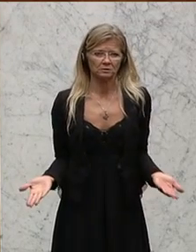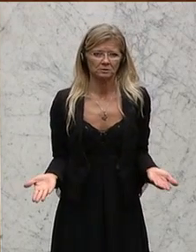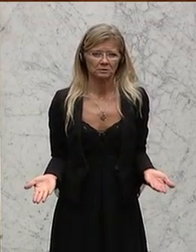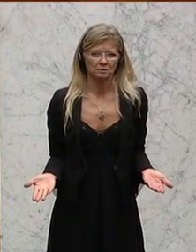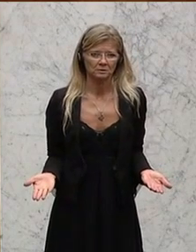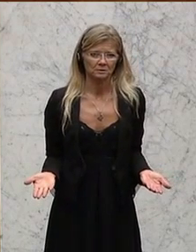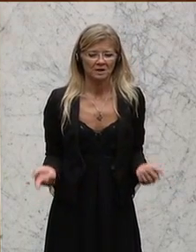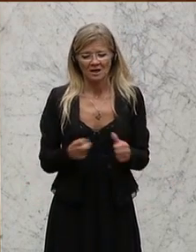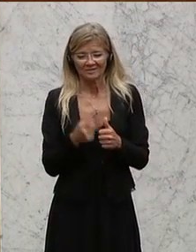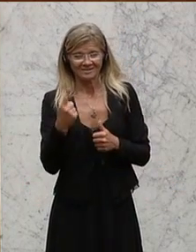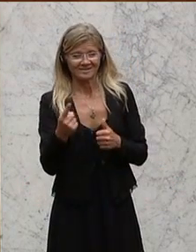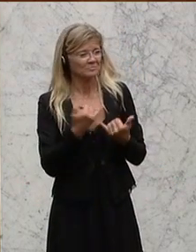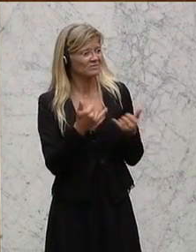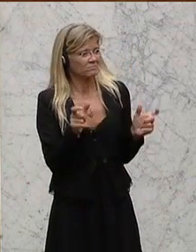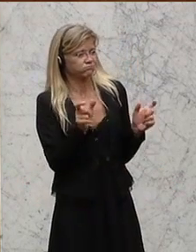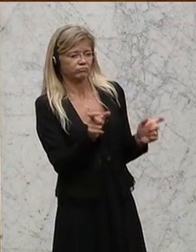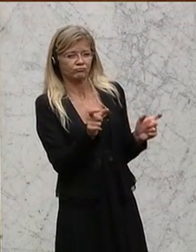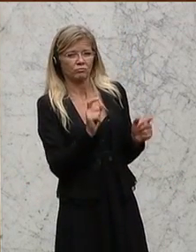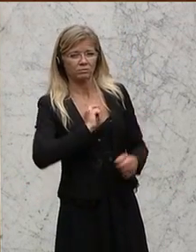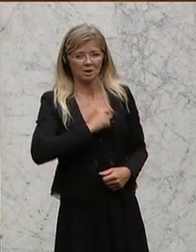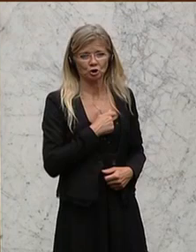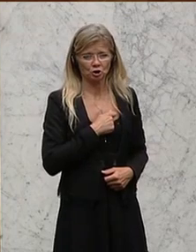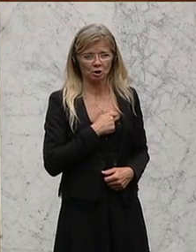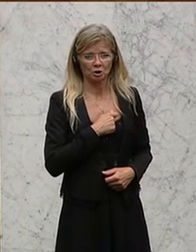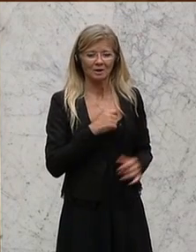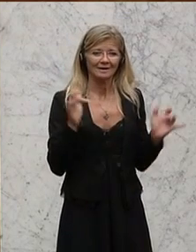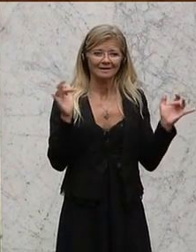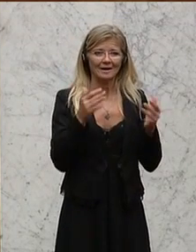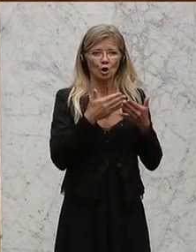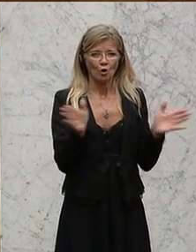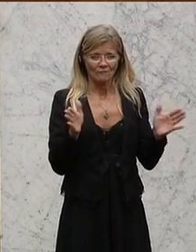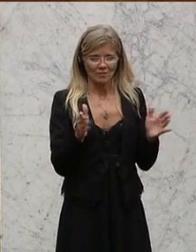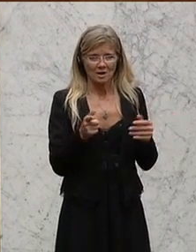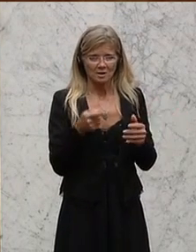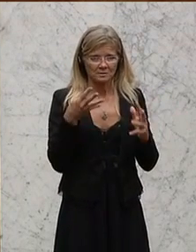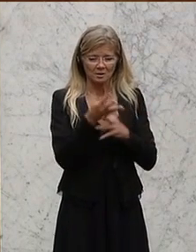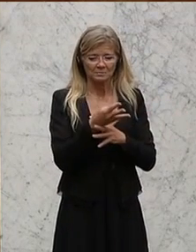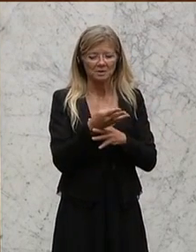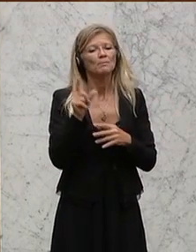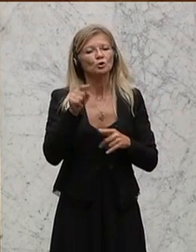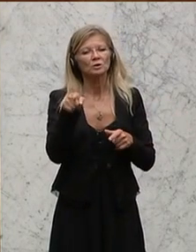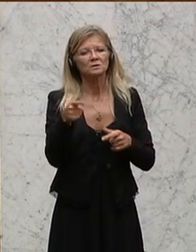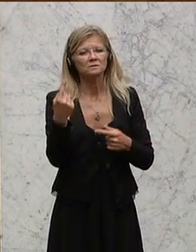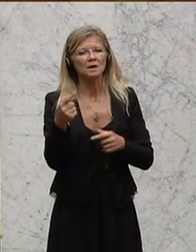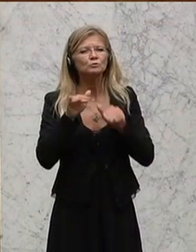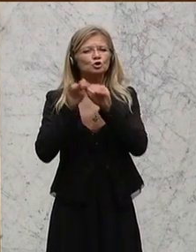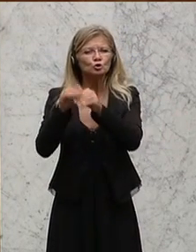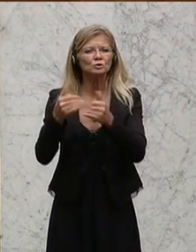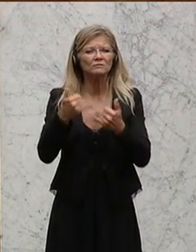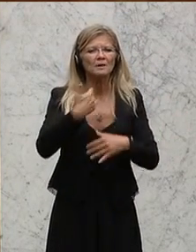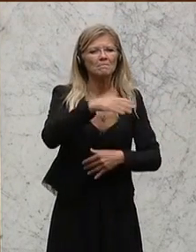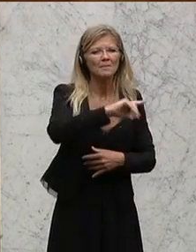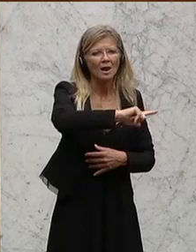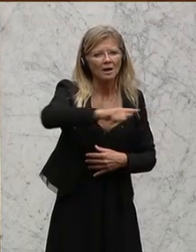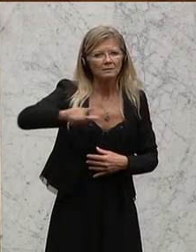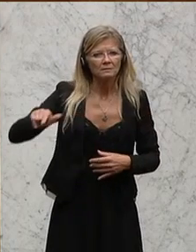Mit Ihrer Blockadehaltung, Herr Finanzminister, gegen öffentliche Transparenz schützen Sie die multinationalen Großkonzerne